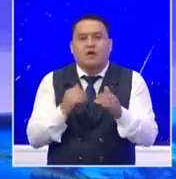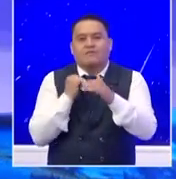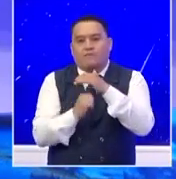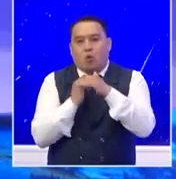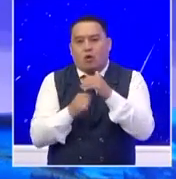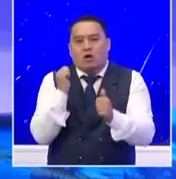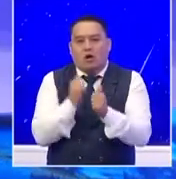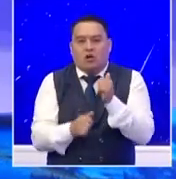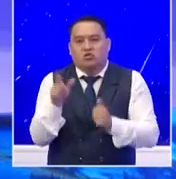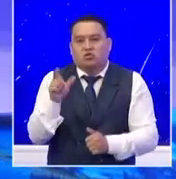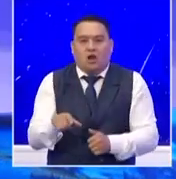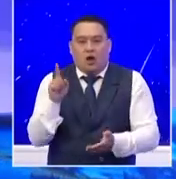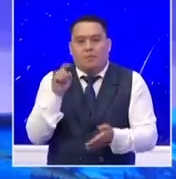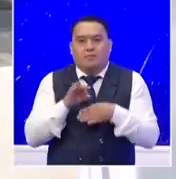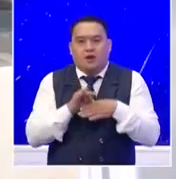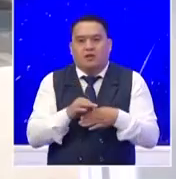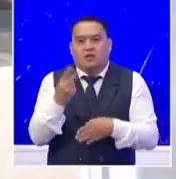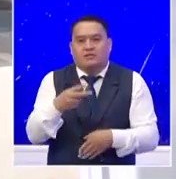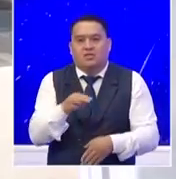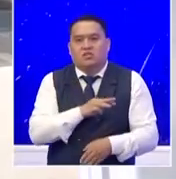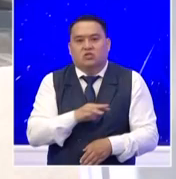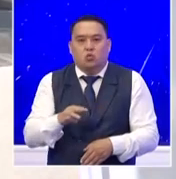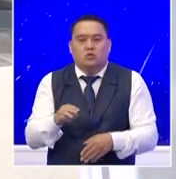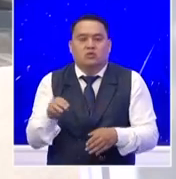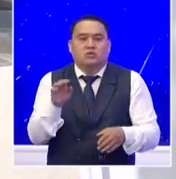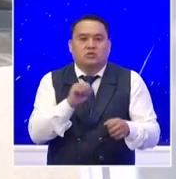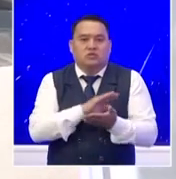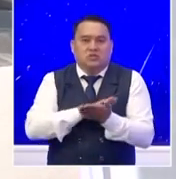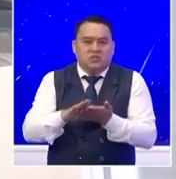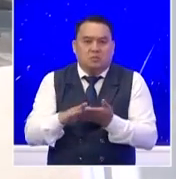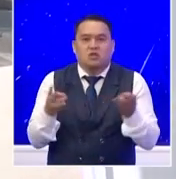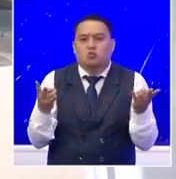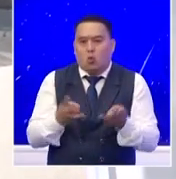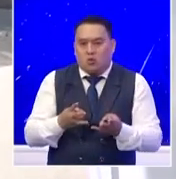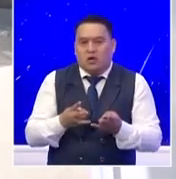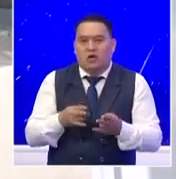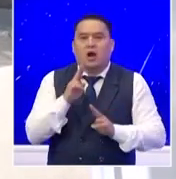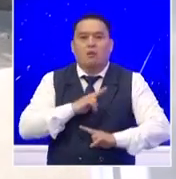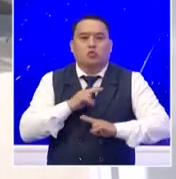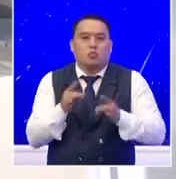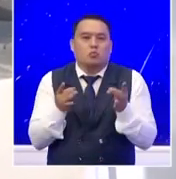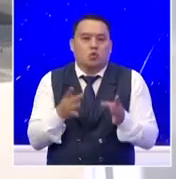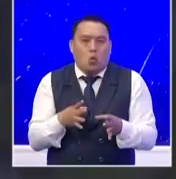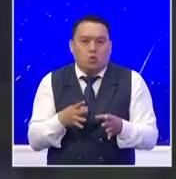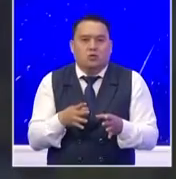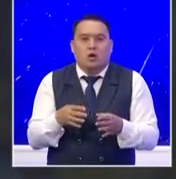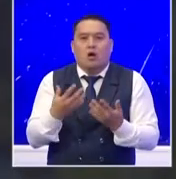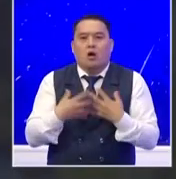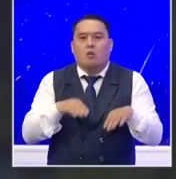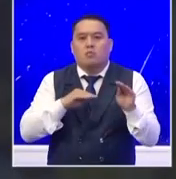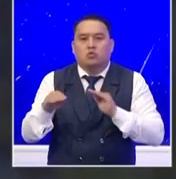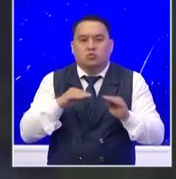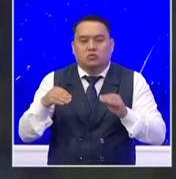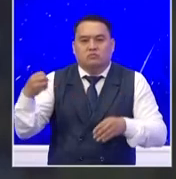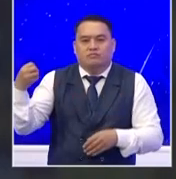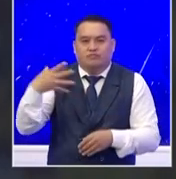каждый посетитель учреждения должен пройти 20-секундную обработку специальным средством. Принцип работы прост. Тоннель оборудован распылителем